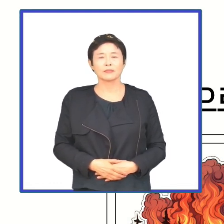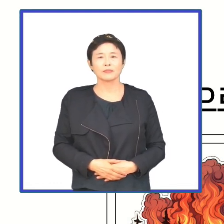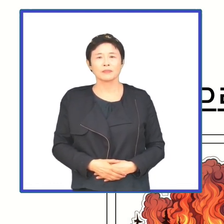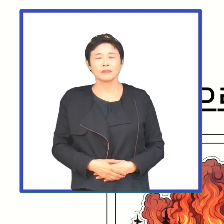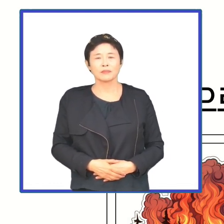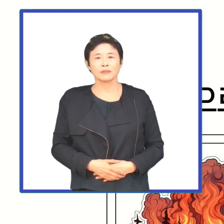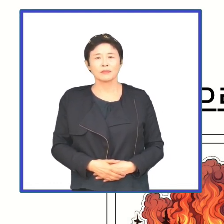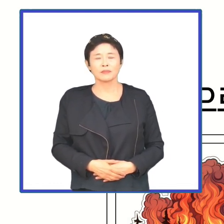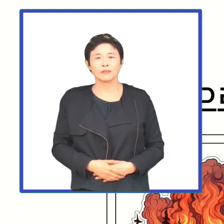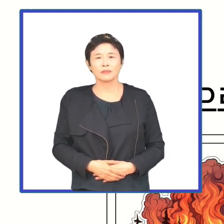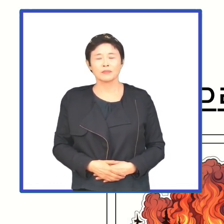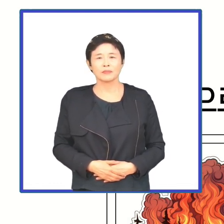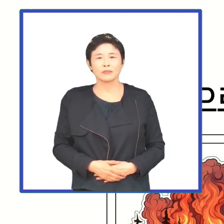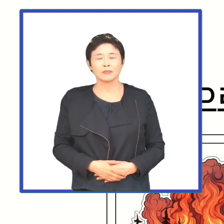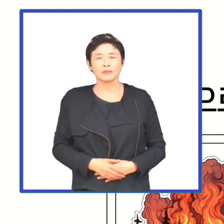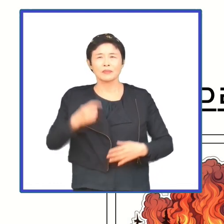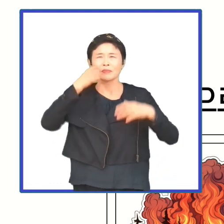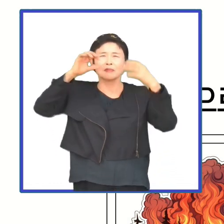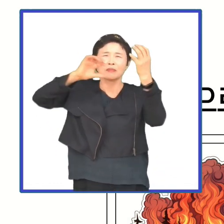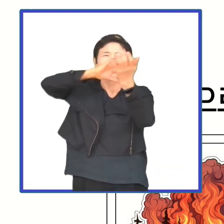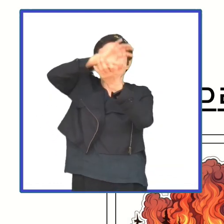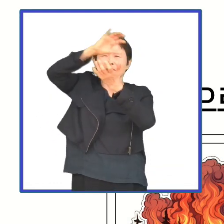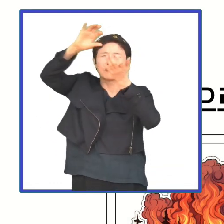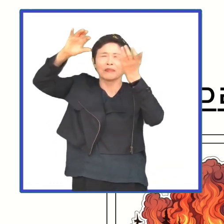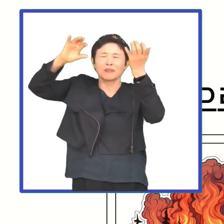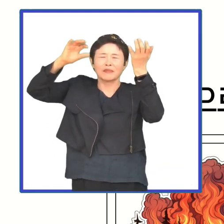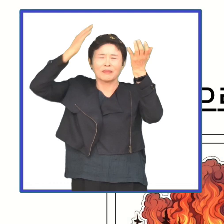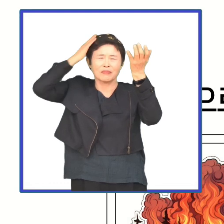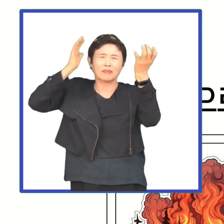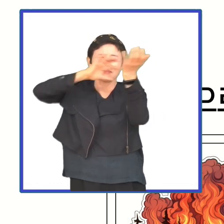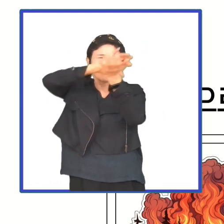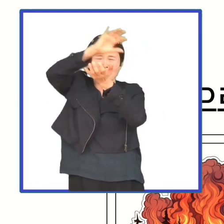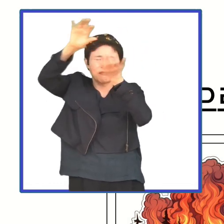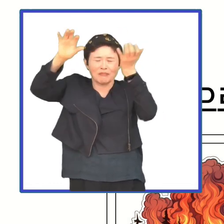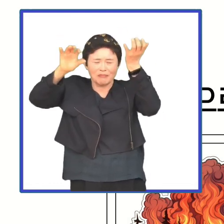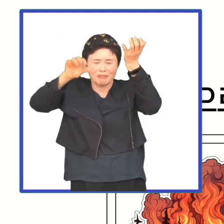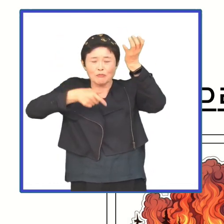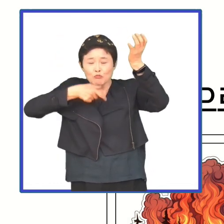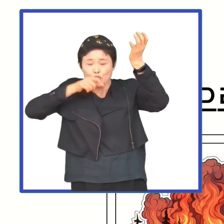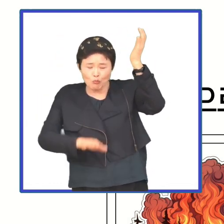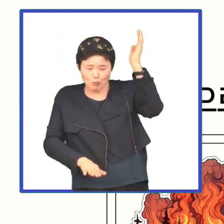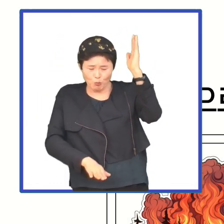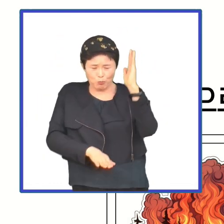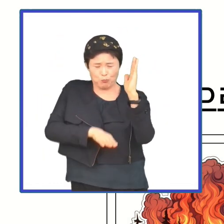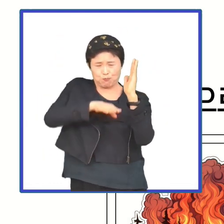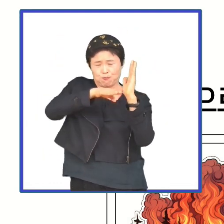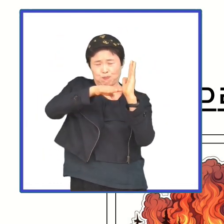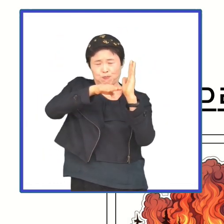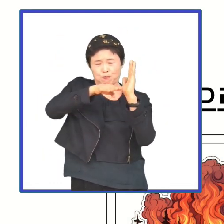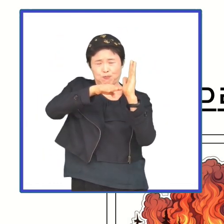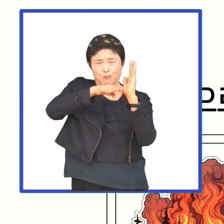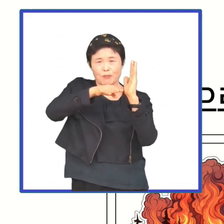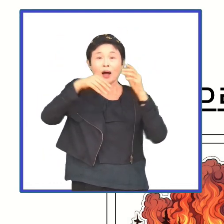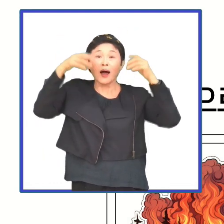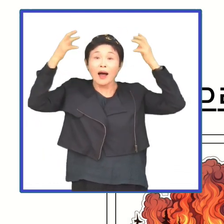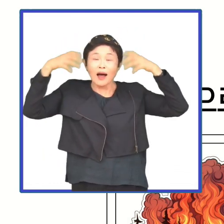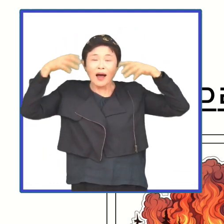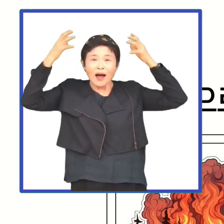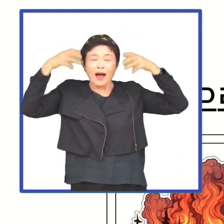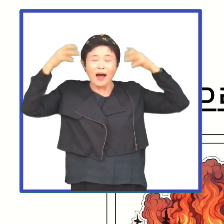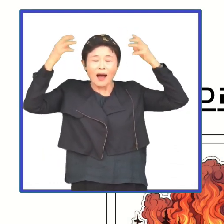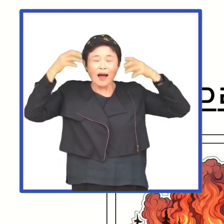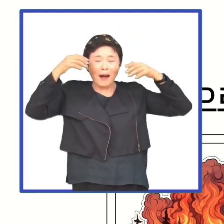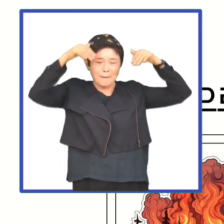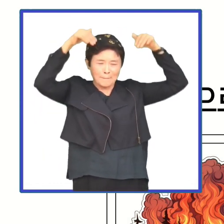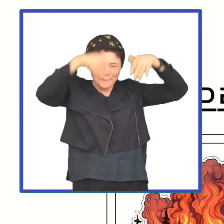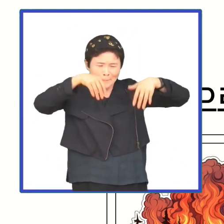번째 그림은 우리 먹구름이 가득해 있고 그 아래에 물이 가득 차 있어요. 우리 여름이 되면은